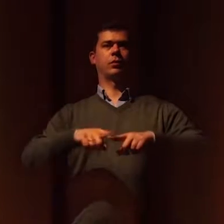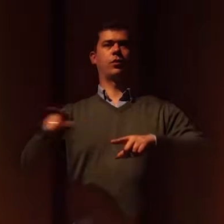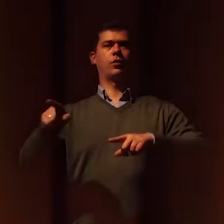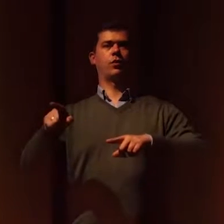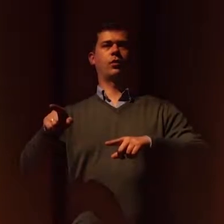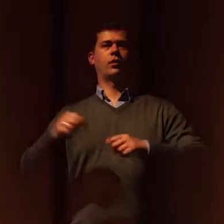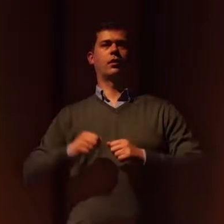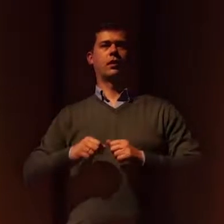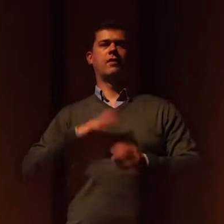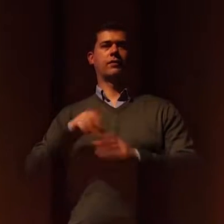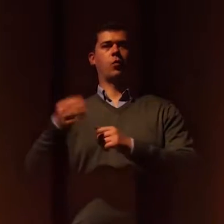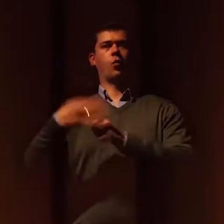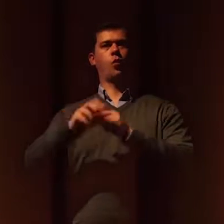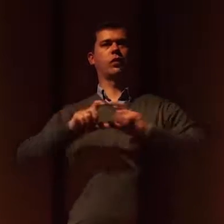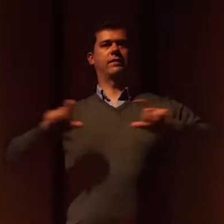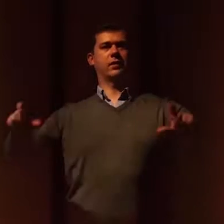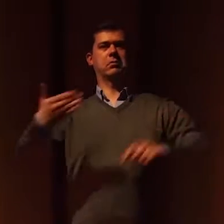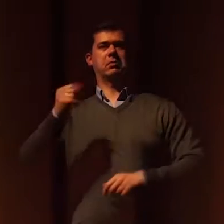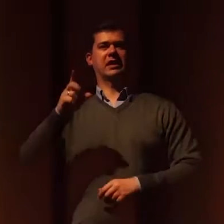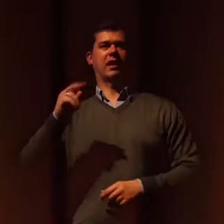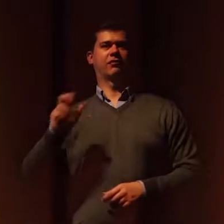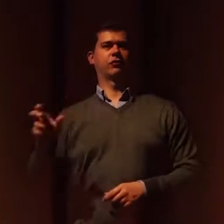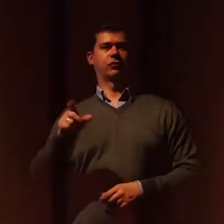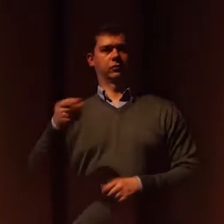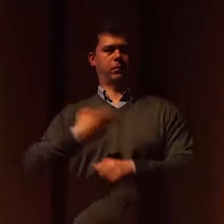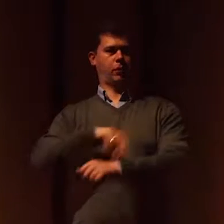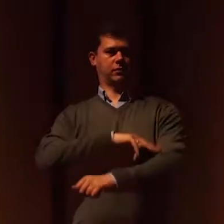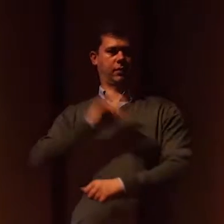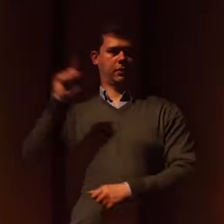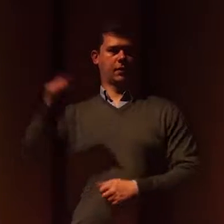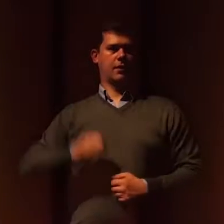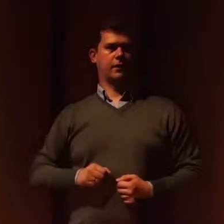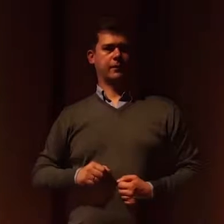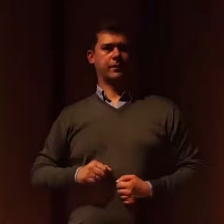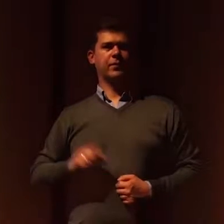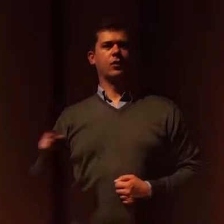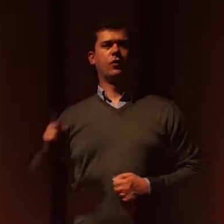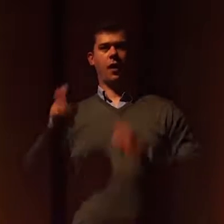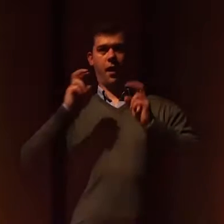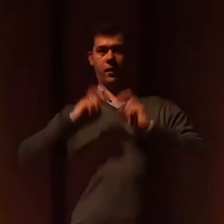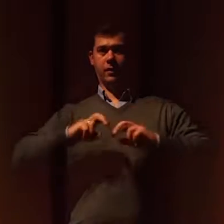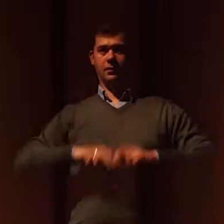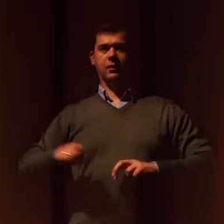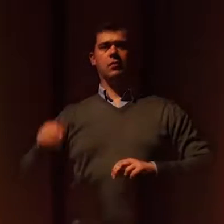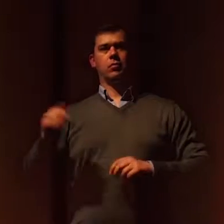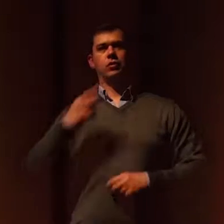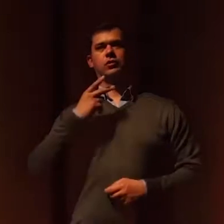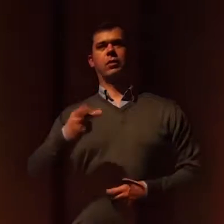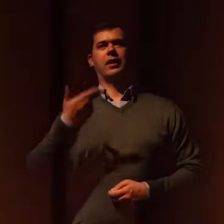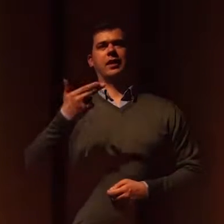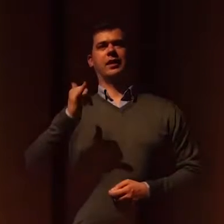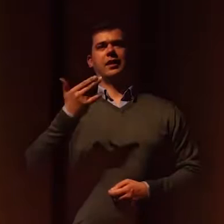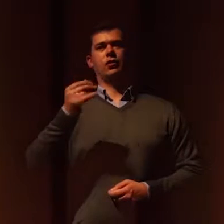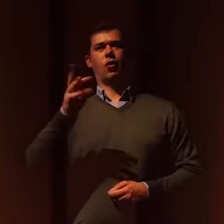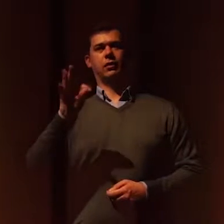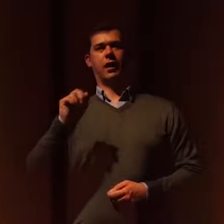Akademii Uniwersytetu Adama Mickiewicza w Poznaniu Ta analiza jest dostępna na stronach feminoteka